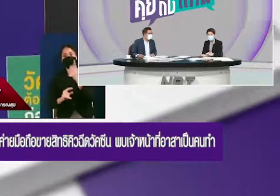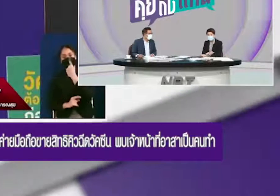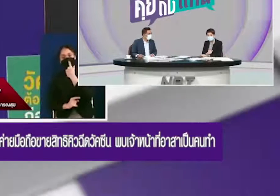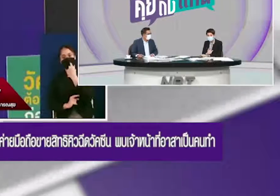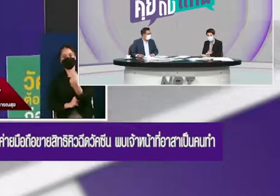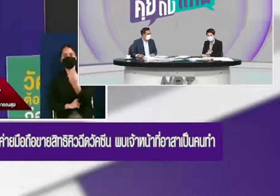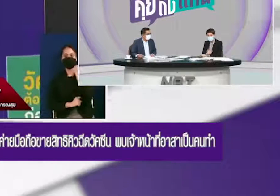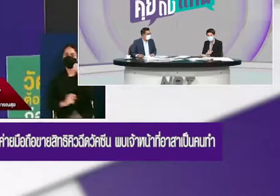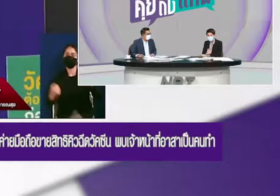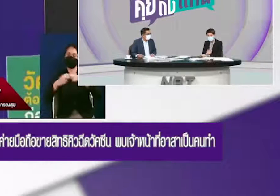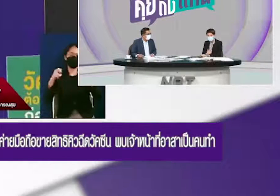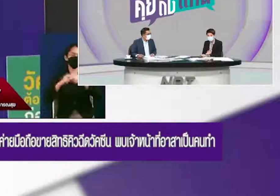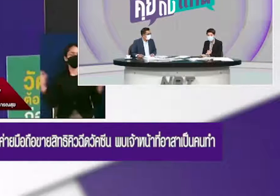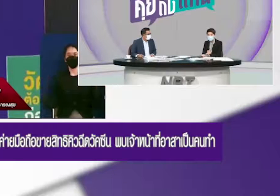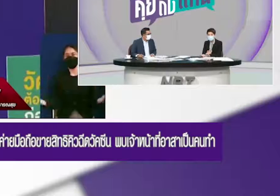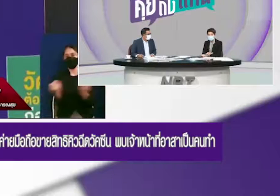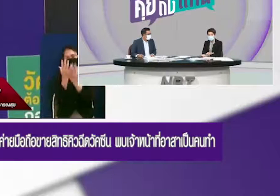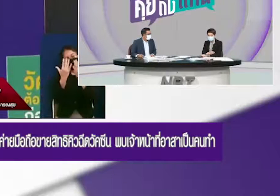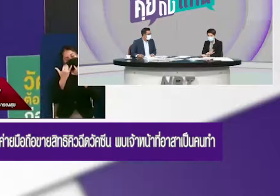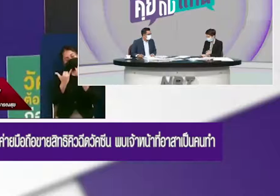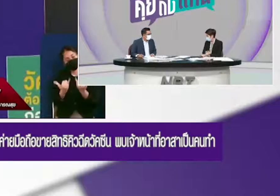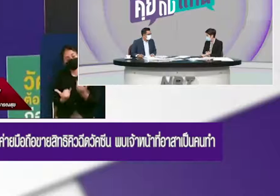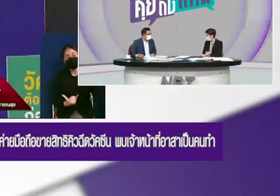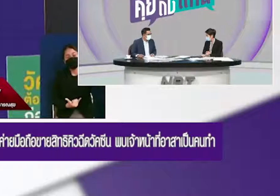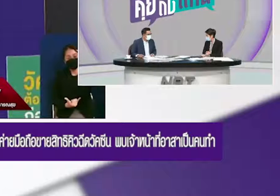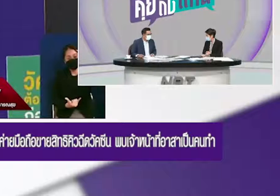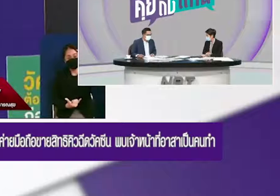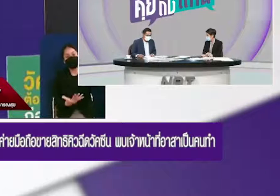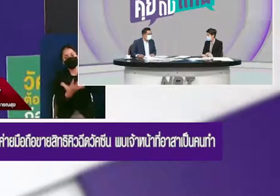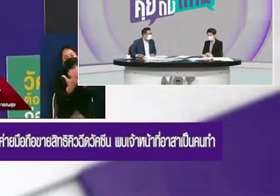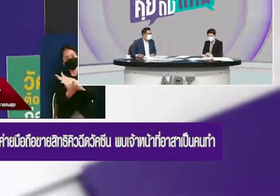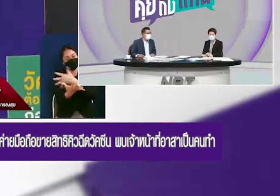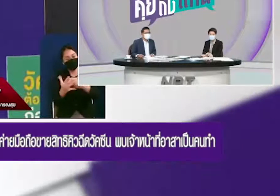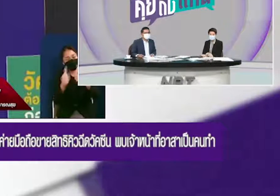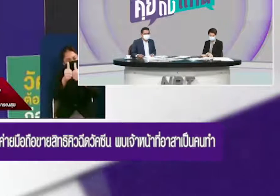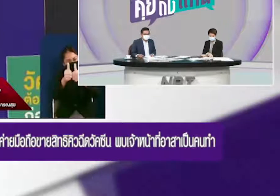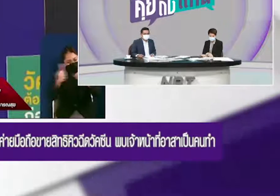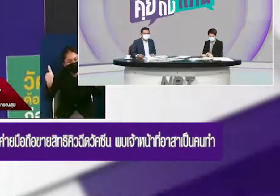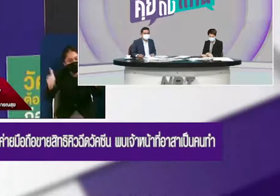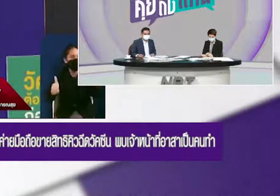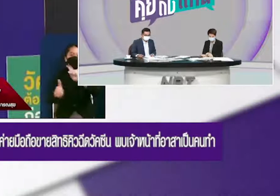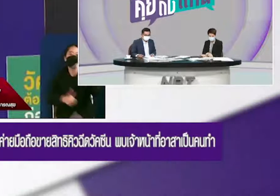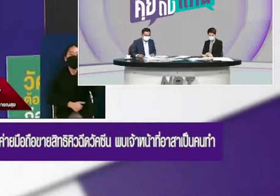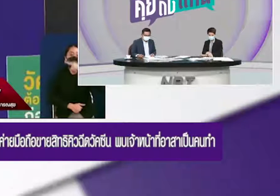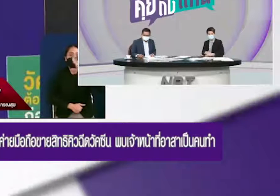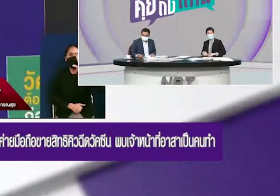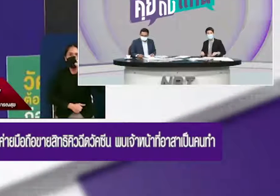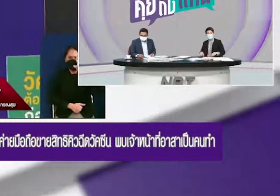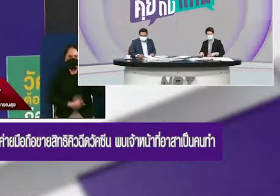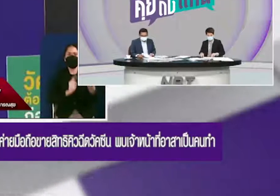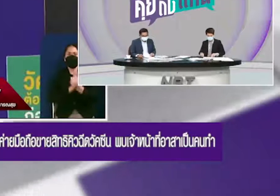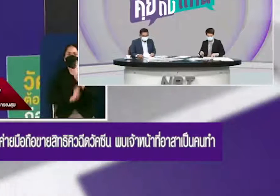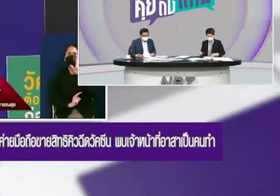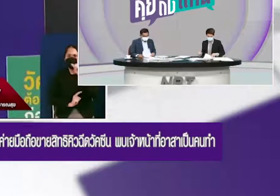ว่าถ้าพบว่ามีเจ้าหน้าที่ของกรมการแพทย์เกี่ยวข้องเนี่ยจะไม่ปล่อยไว้อย่างแน่นอน ฝันไม่เลี้ยงเลยจัดการอย่างเด็ดขาดเลยนะครับ ค่ะลองฟังเสียงคุณหม